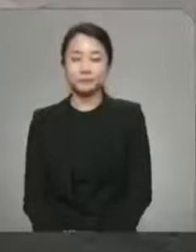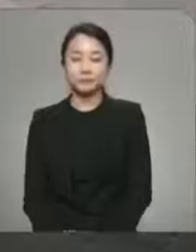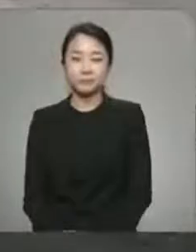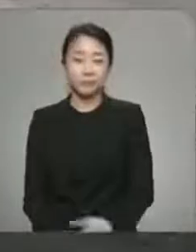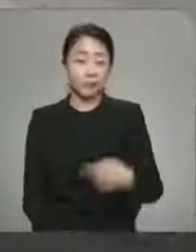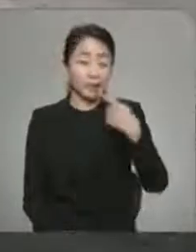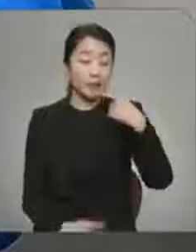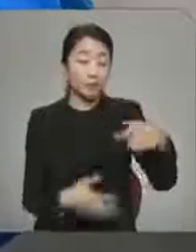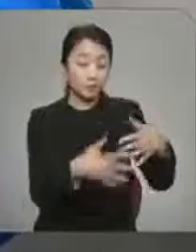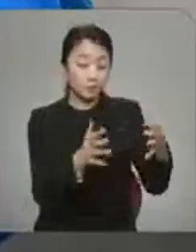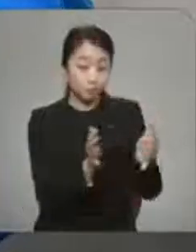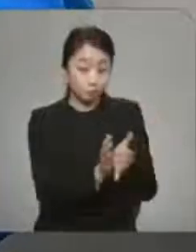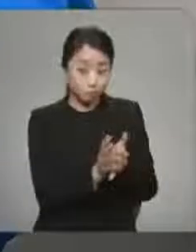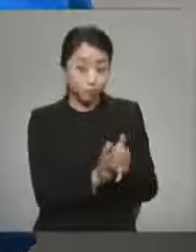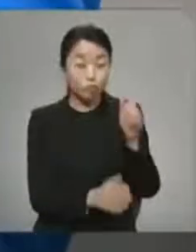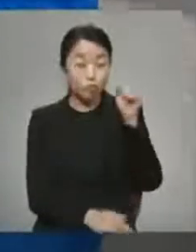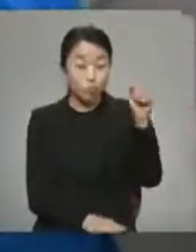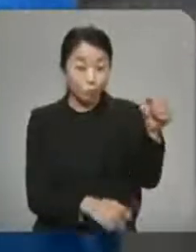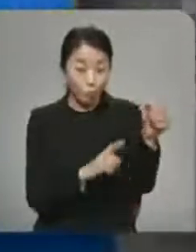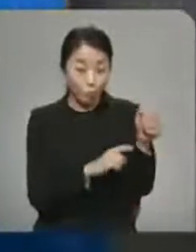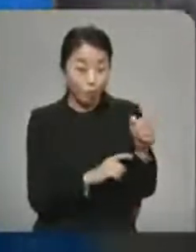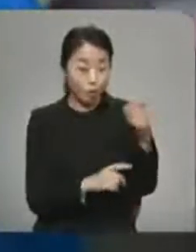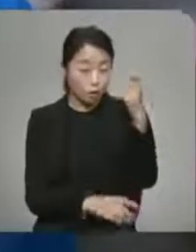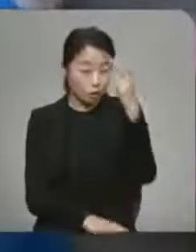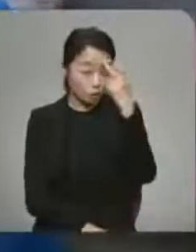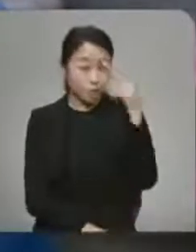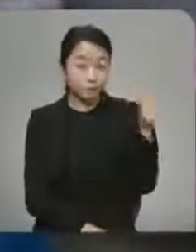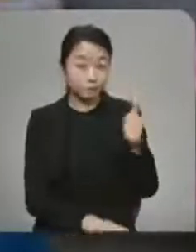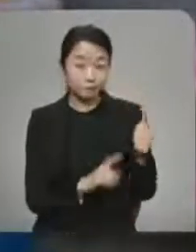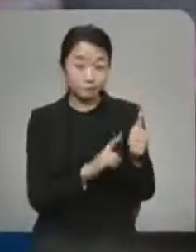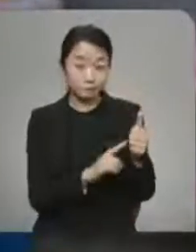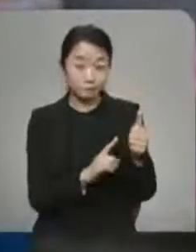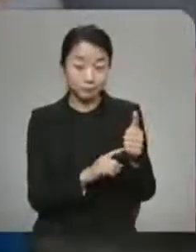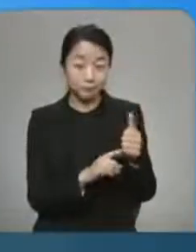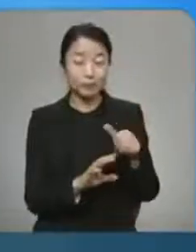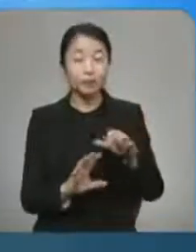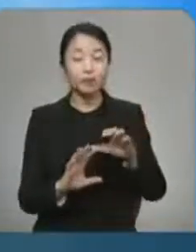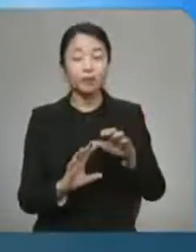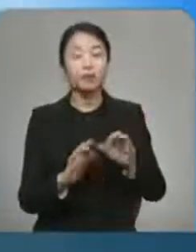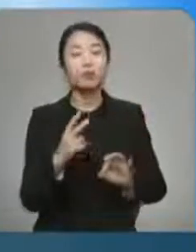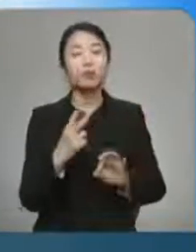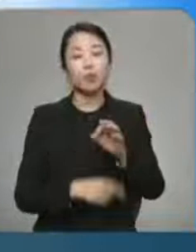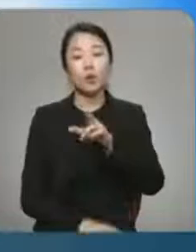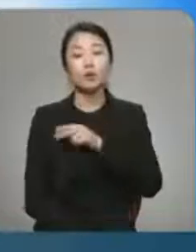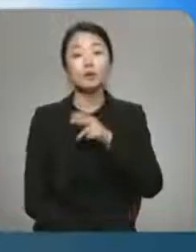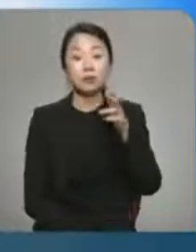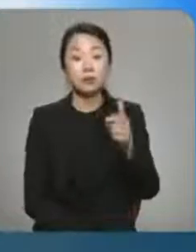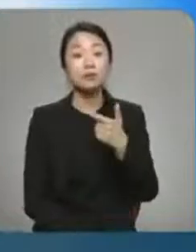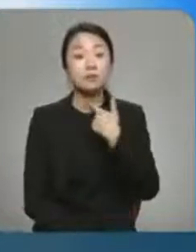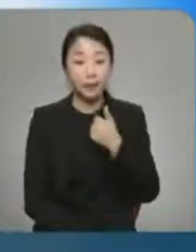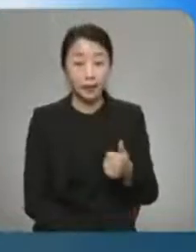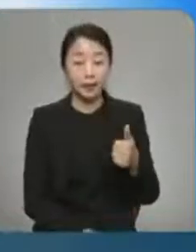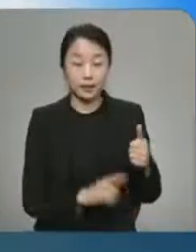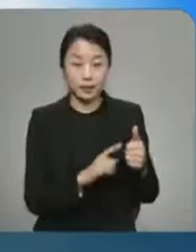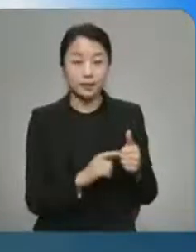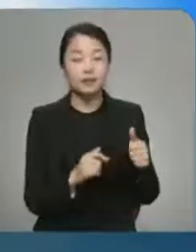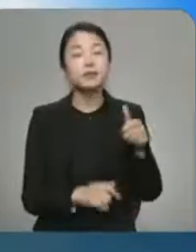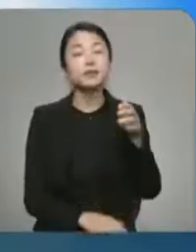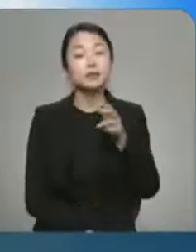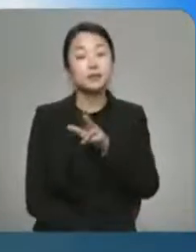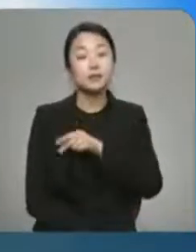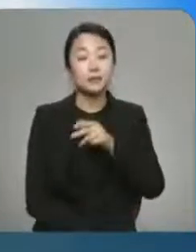더불어 민주당의 동해 시장 후보로 최석 찬동 의 시의회 의원 이 최종 확정됐으며 최고는 동네 시의회 의장과